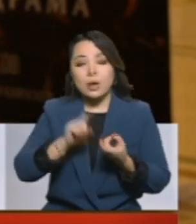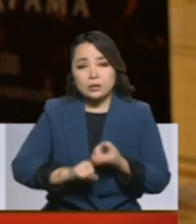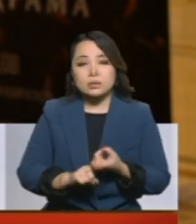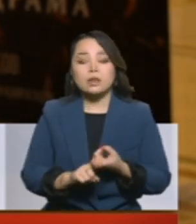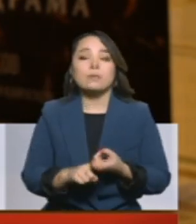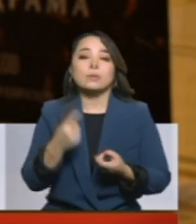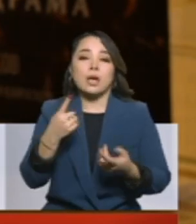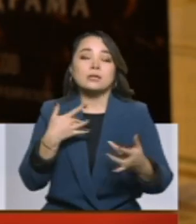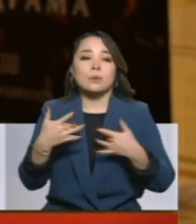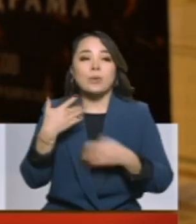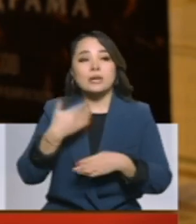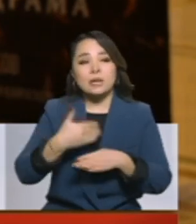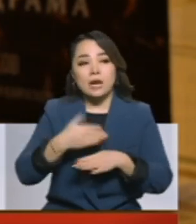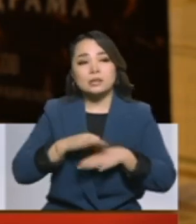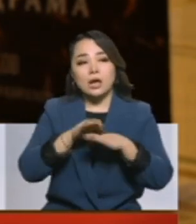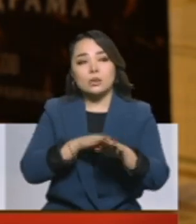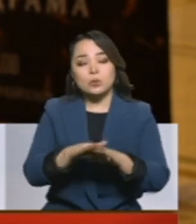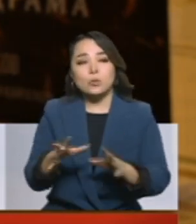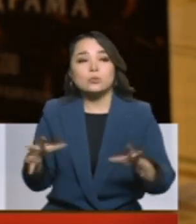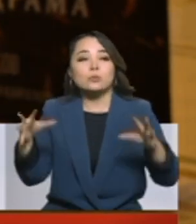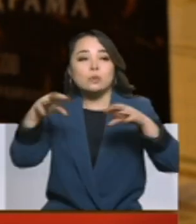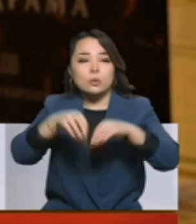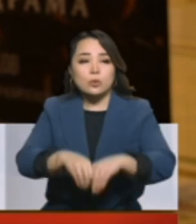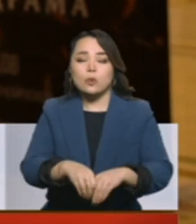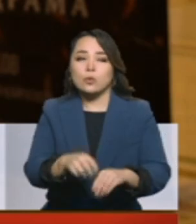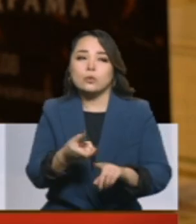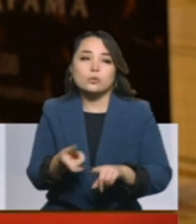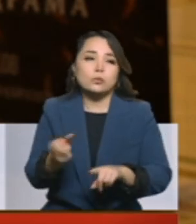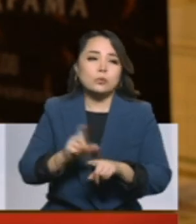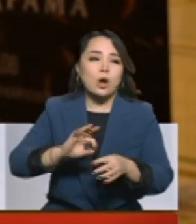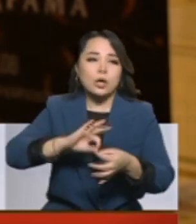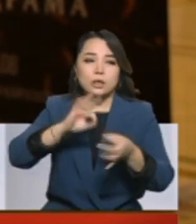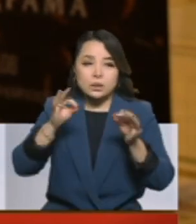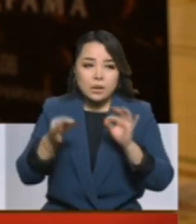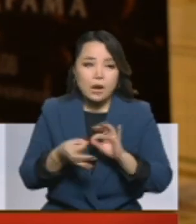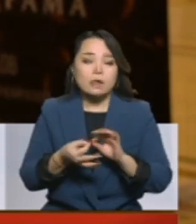бір спектакльге сыйдыру өте қиын. Біз бұл жерде